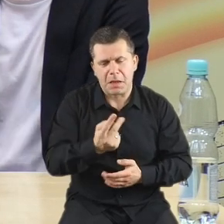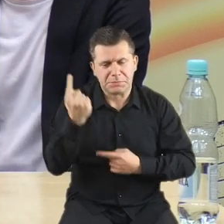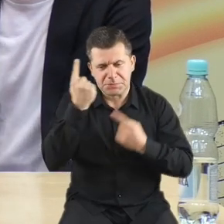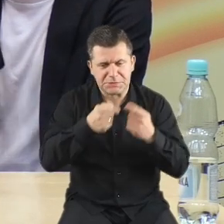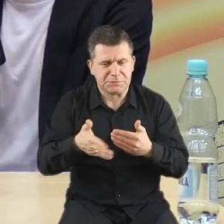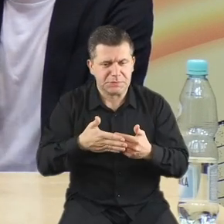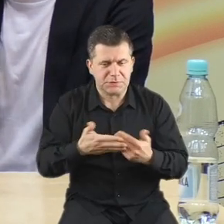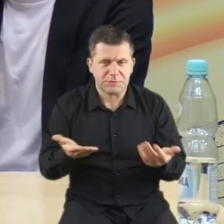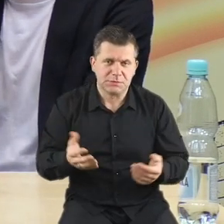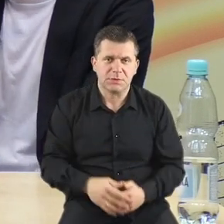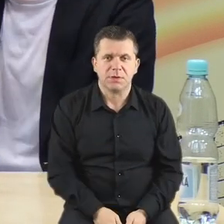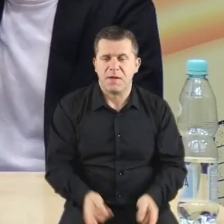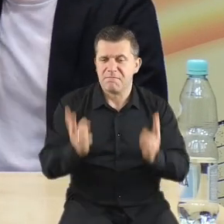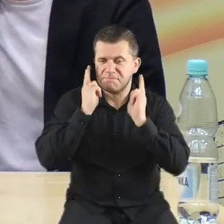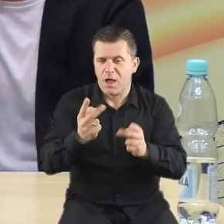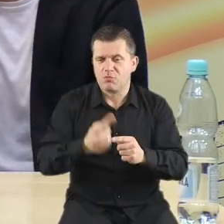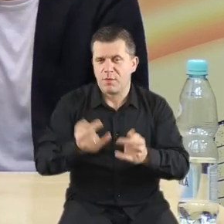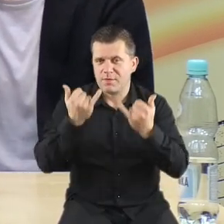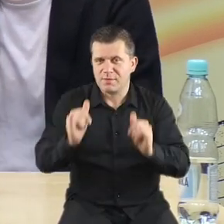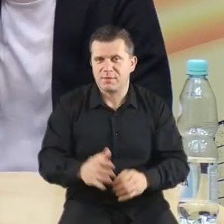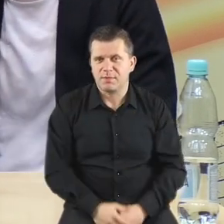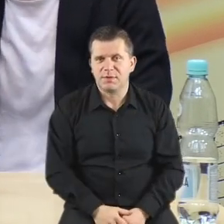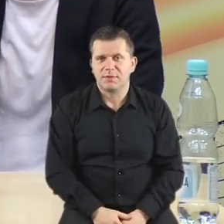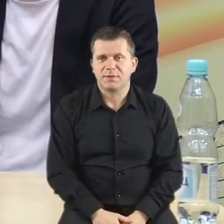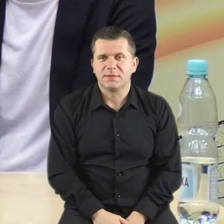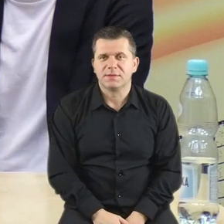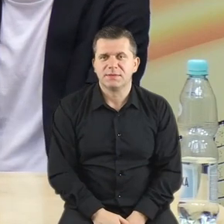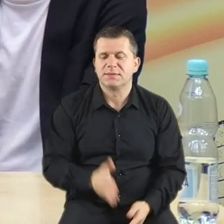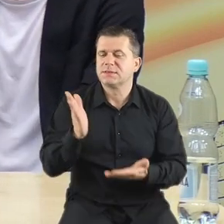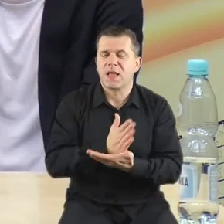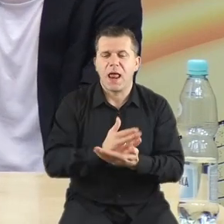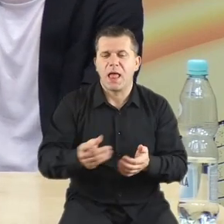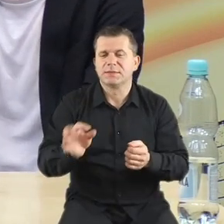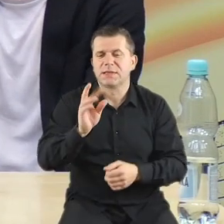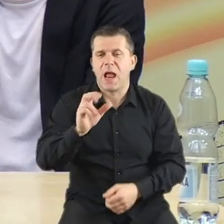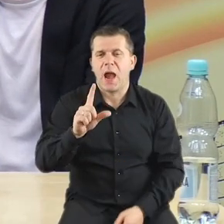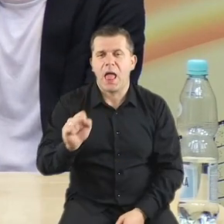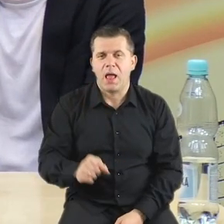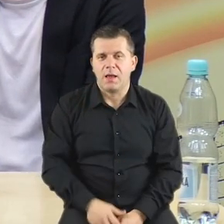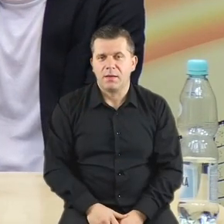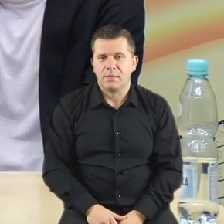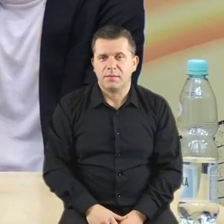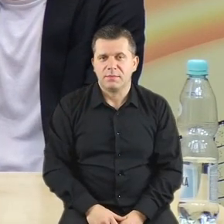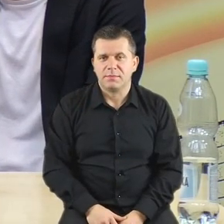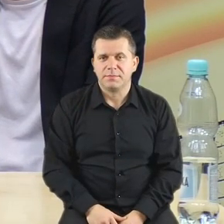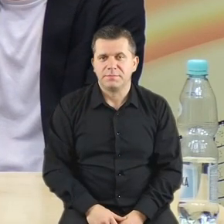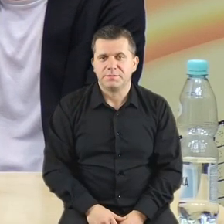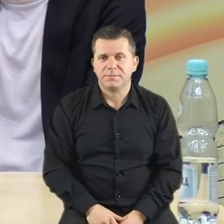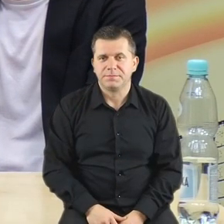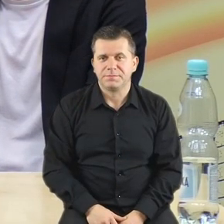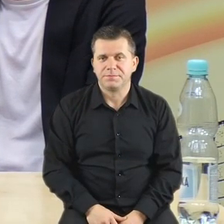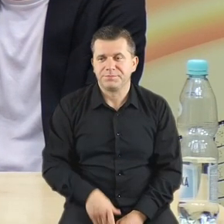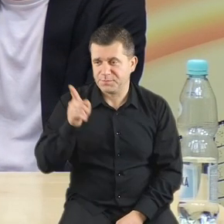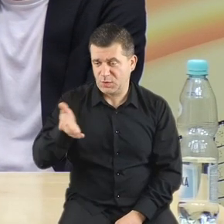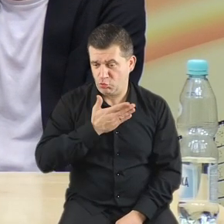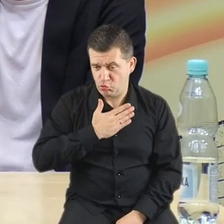może faktycznie z perspektywy. Zależy, jaka skala była tej mapy. Tak. Czy pan, nie wiem, lubi